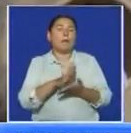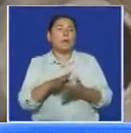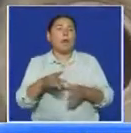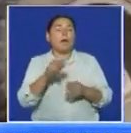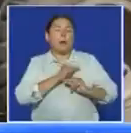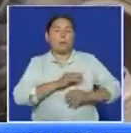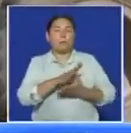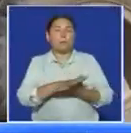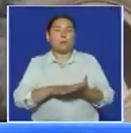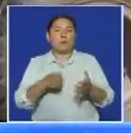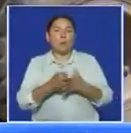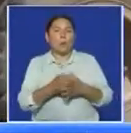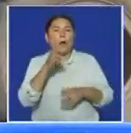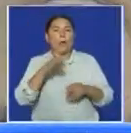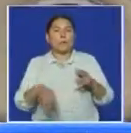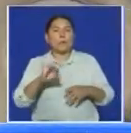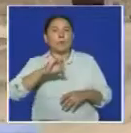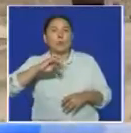Работы продолжатся до конца июля.